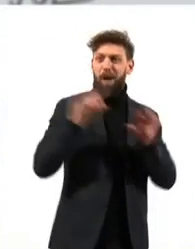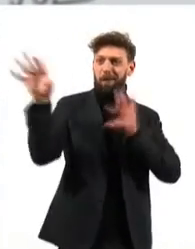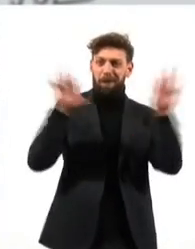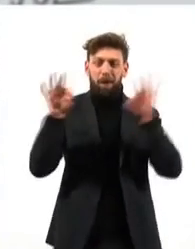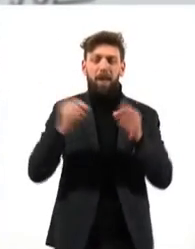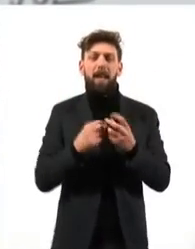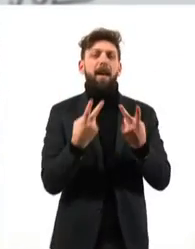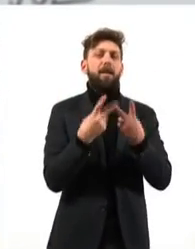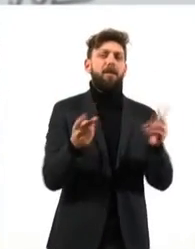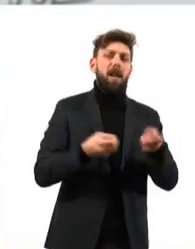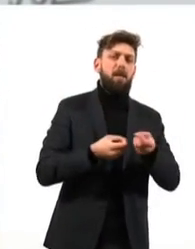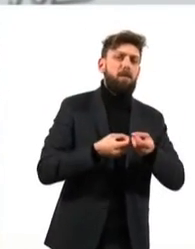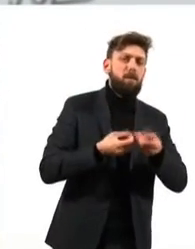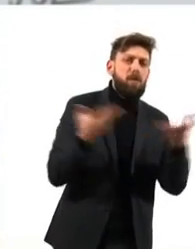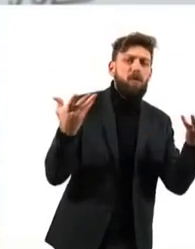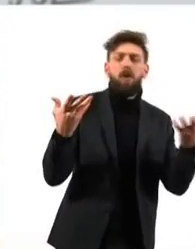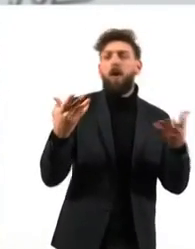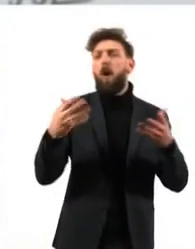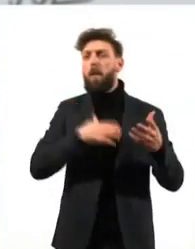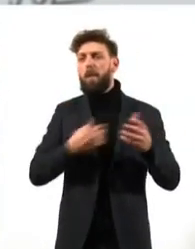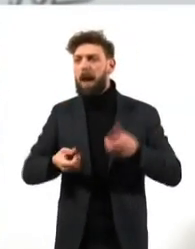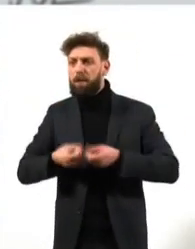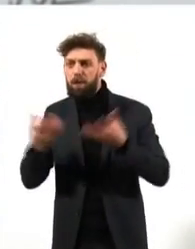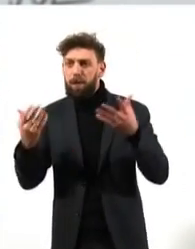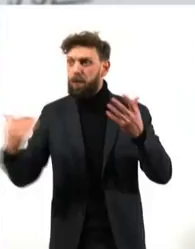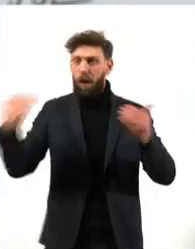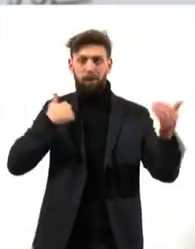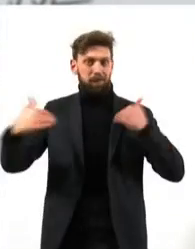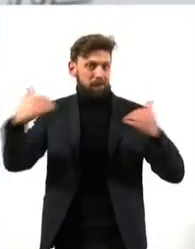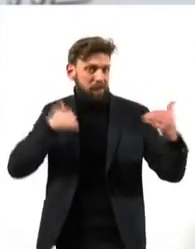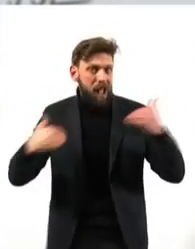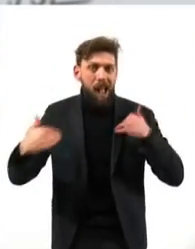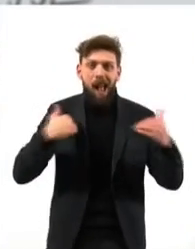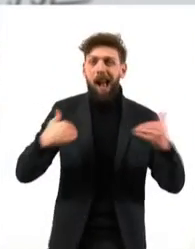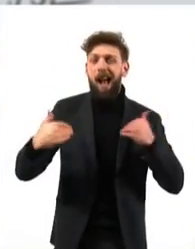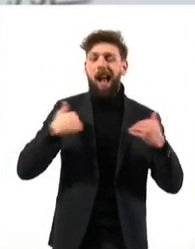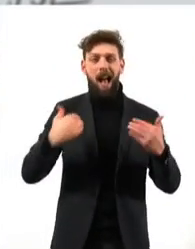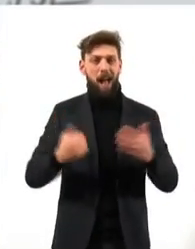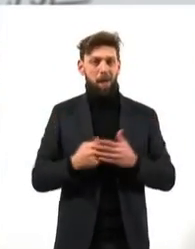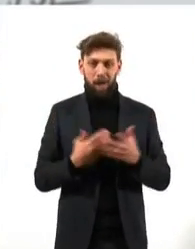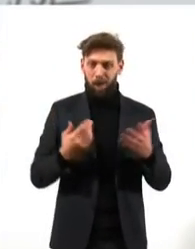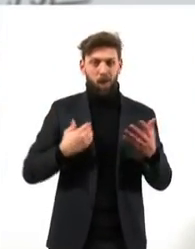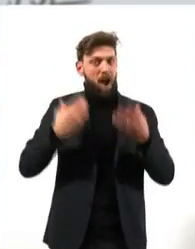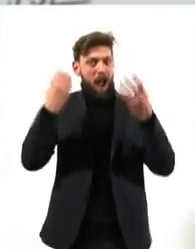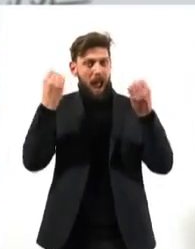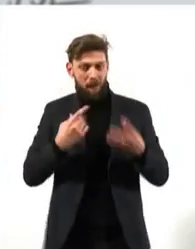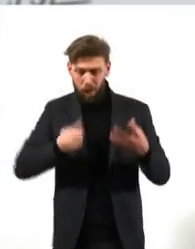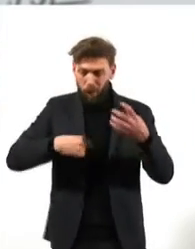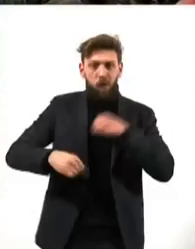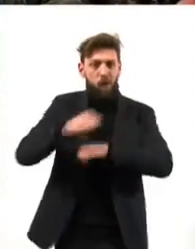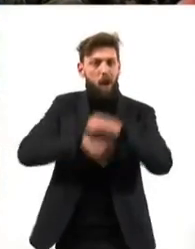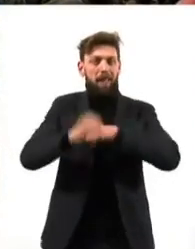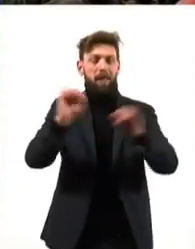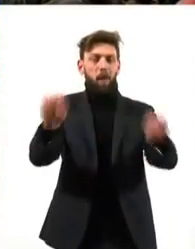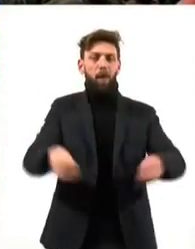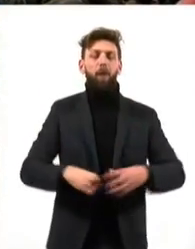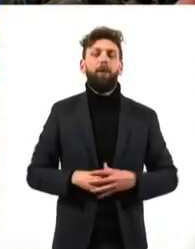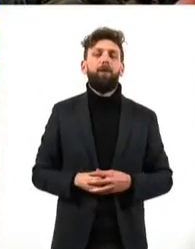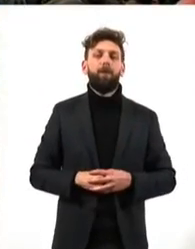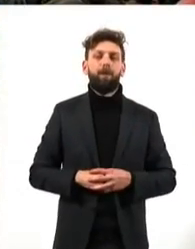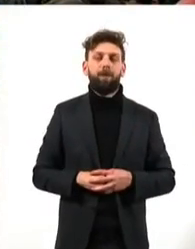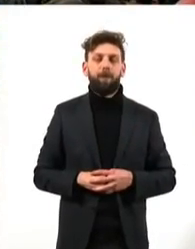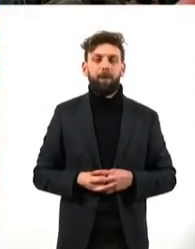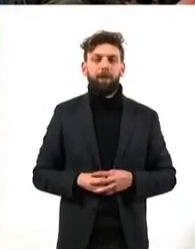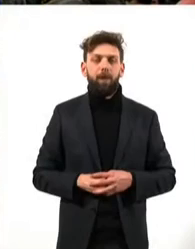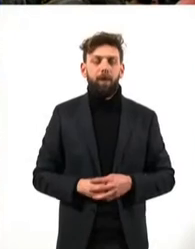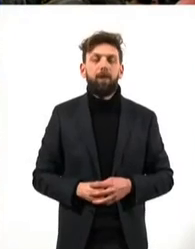plusieurs villes, plusieurs maires et présidents de départements qui font appel à nous pour faire ce genre d'événement. Alors moi je vais juste rebondir sur le